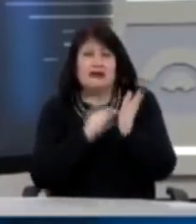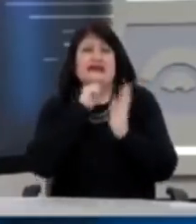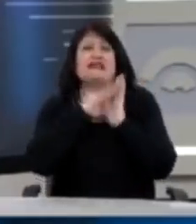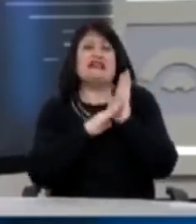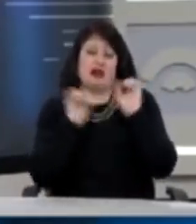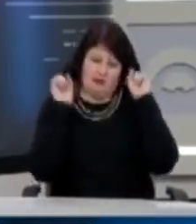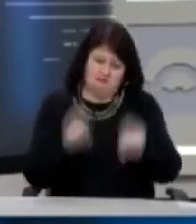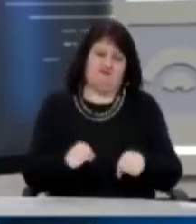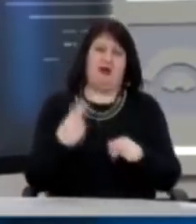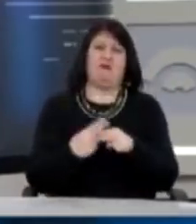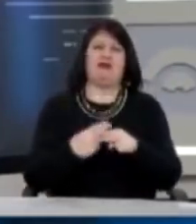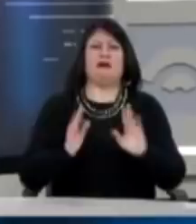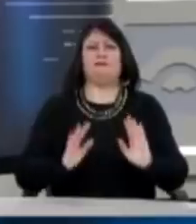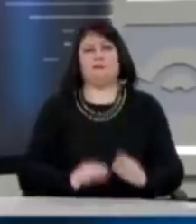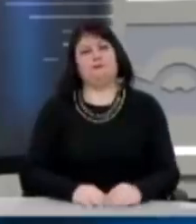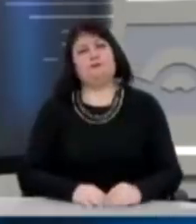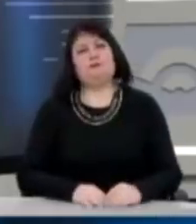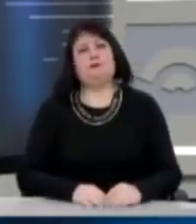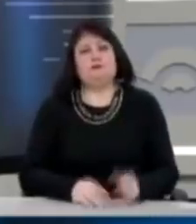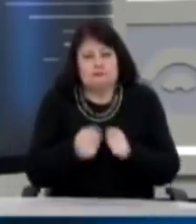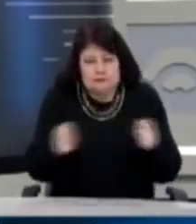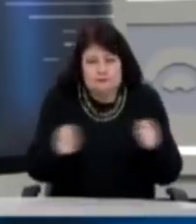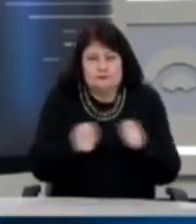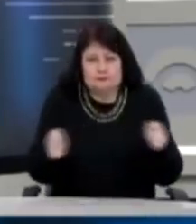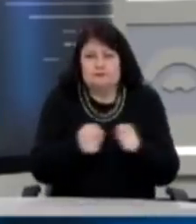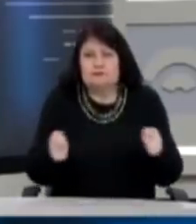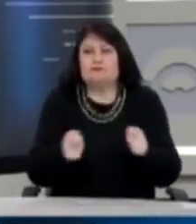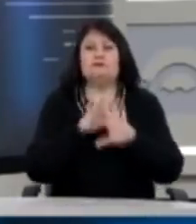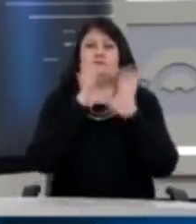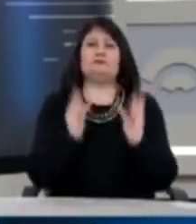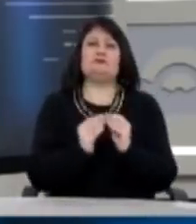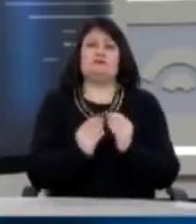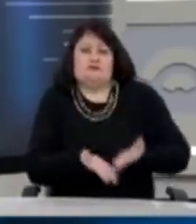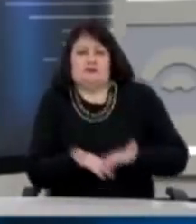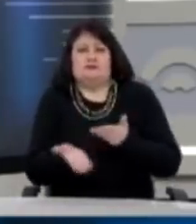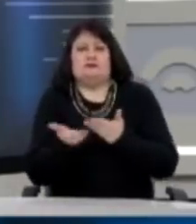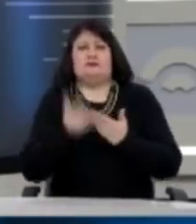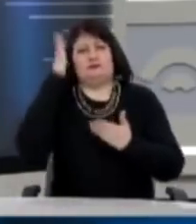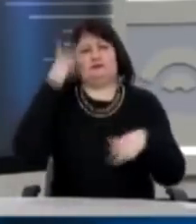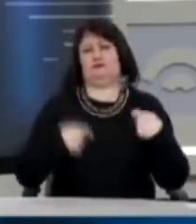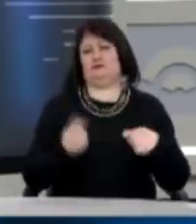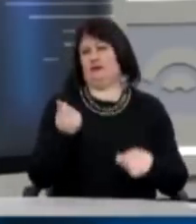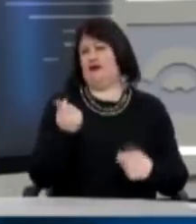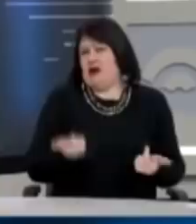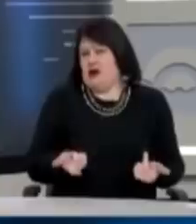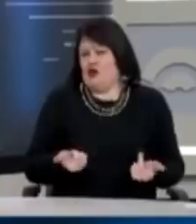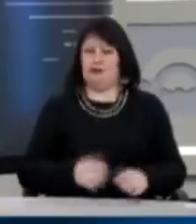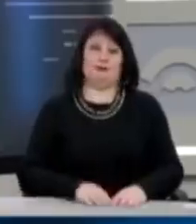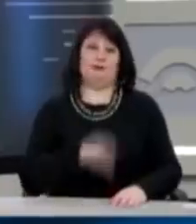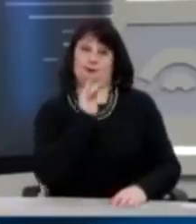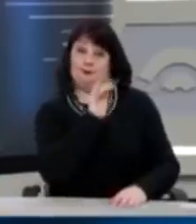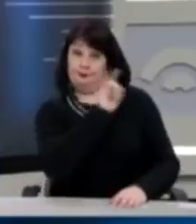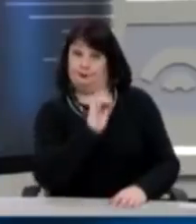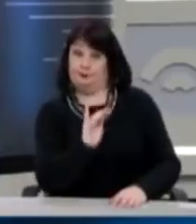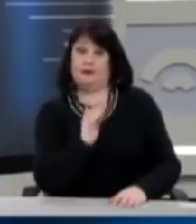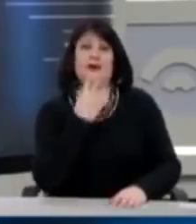συνταγματικά. Και βέβαια ένα σύνολο μέτρων υπέρ του κεφαλαίου. Ερώτημα λοιπόν. Η